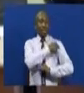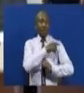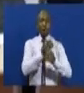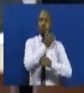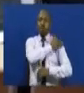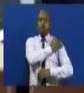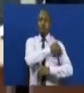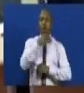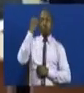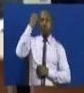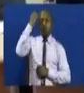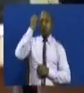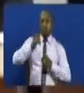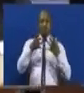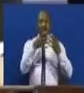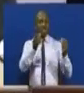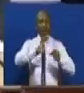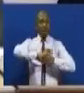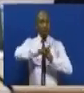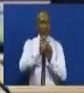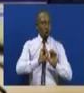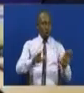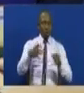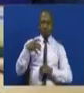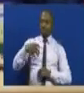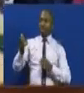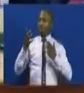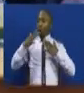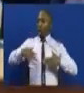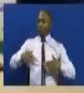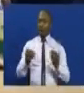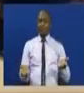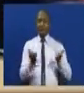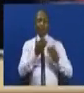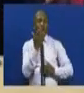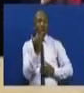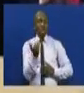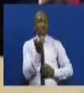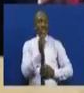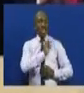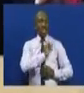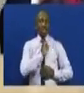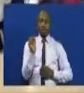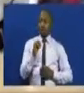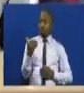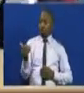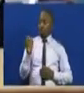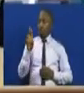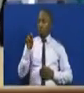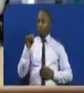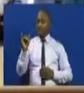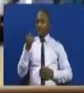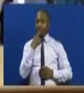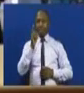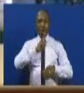wenye maambukizi ya virusi vya corona. Waziri wa Afya, Maendeleo ya Jamii, Jinsia, Wazee na Watoto, Umi Mwalimu, amesema hayo wakati